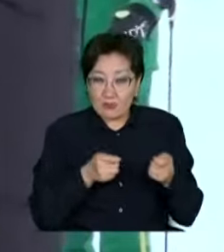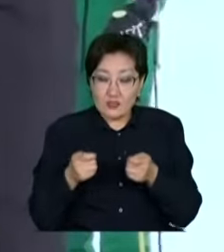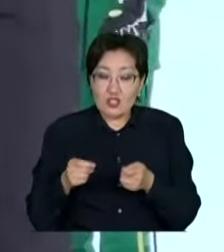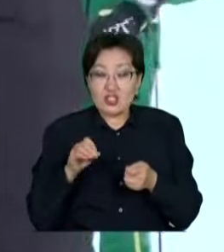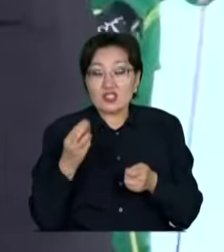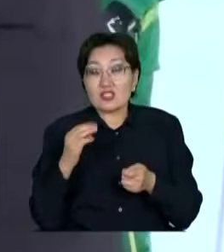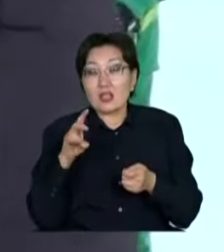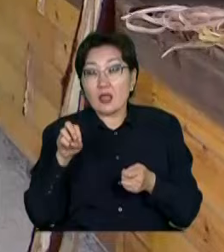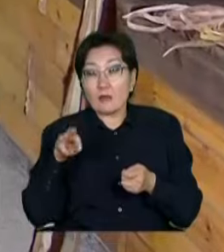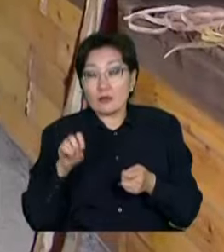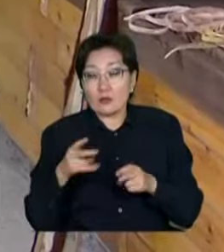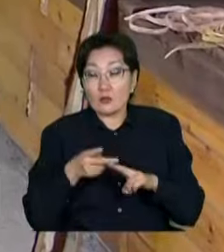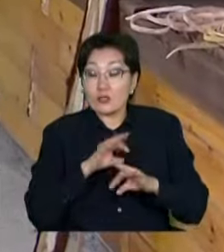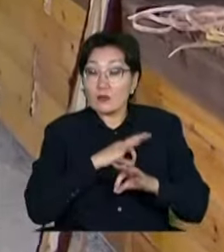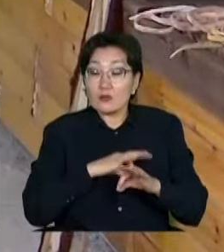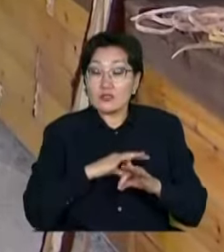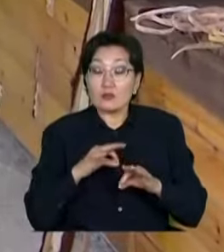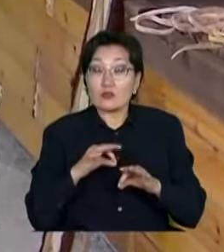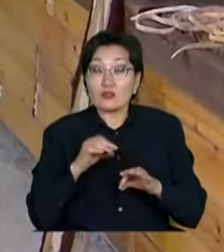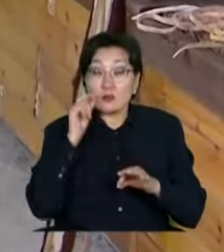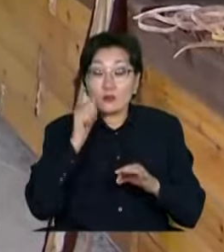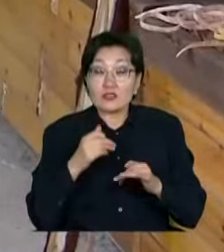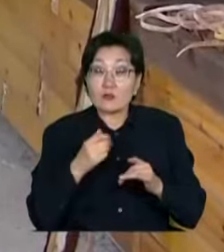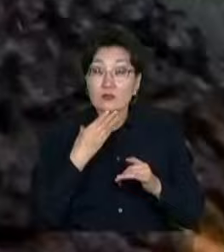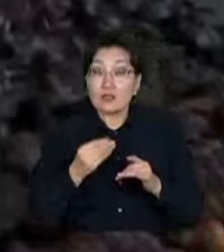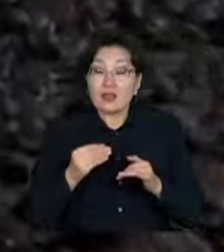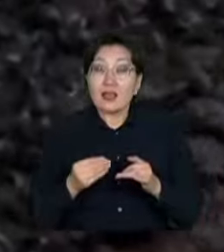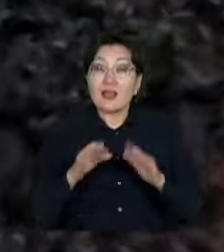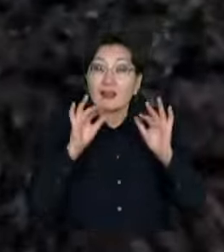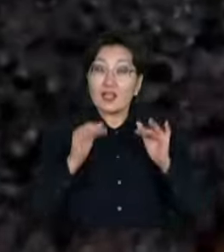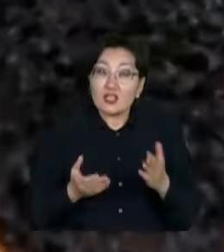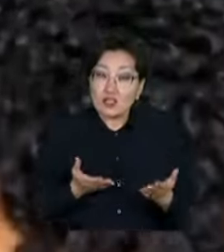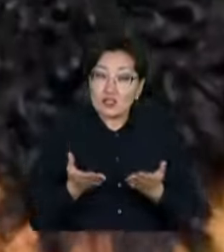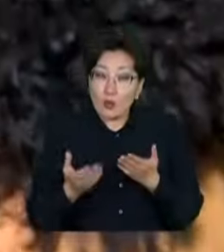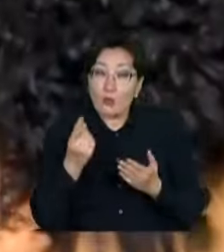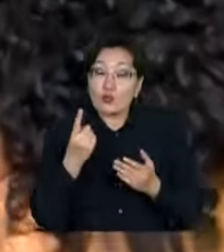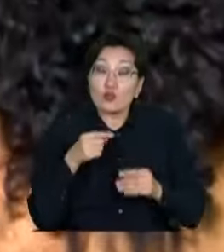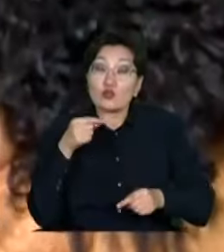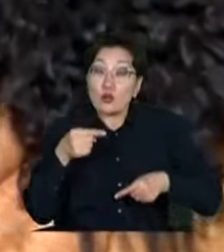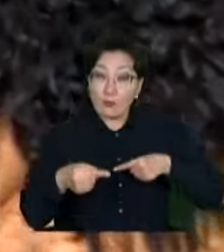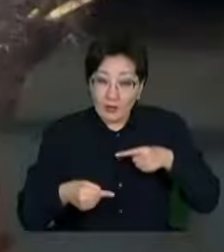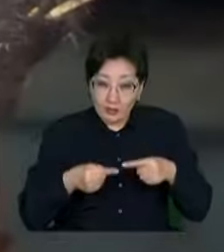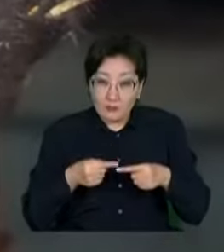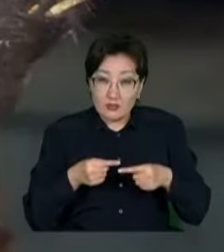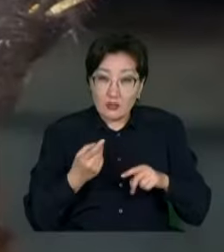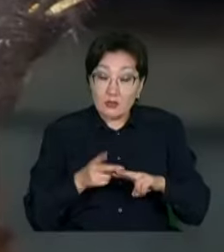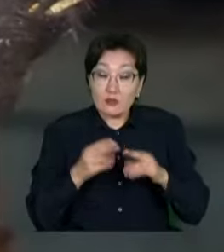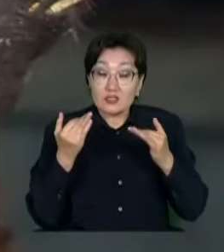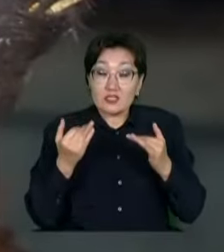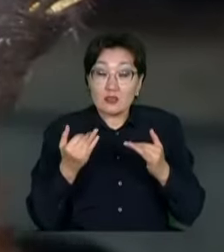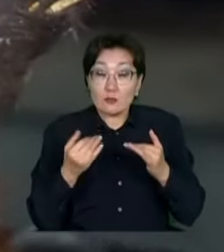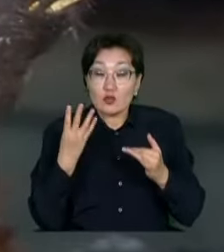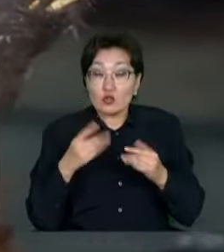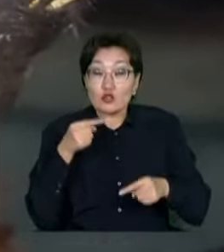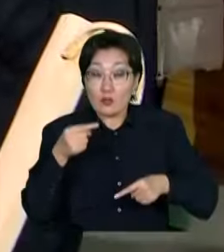Соған істетеміз мына. Сләмбек Сағышұлы өзін қар шаңғы жасаудың 4-ші ұрпақ мұрагерімін деп таныстырды. Ол қазір шаңғыны